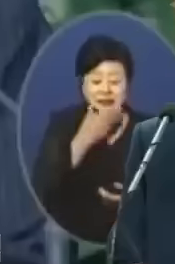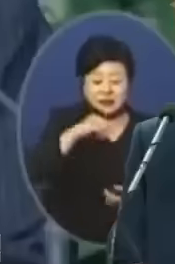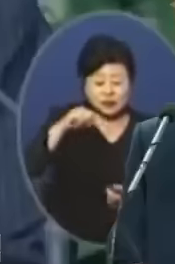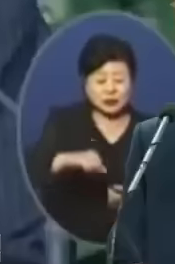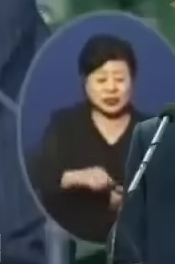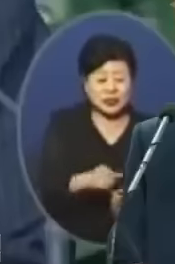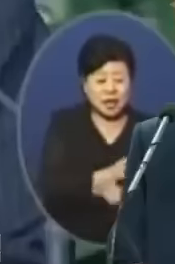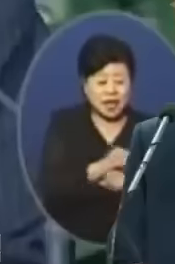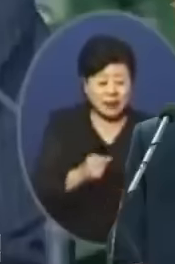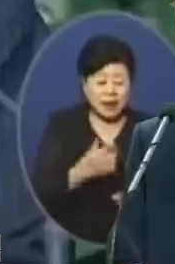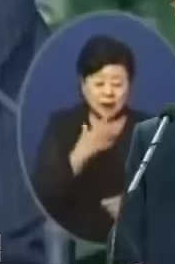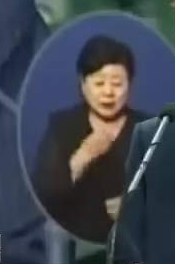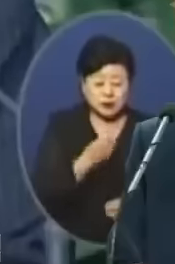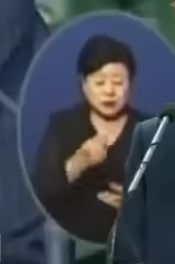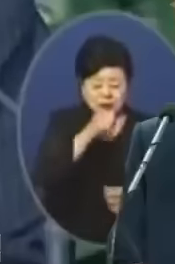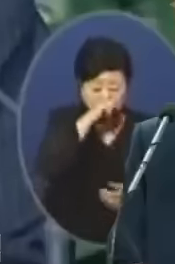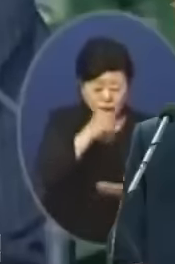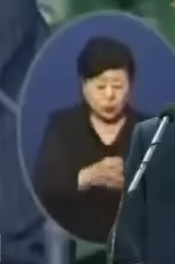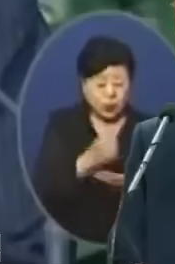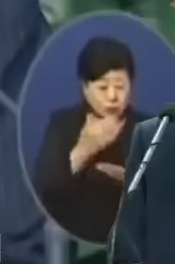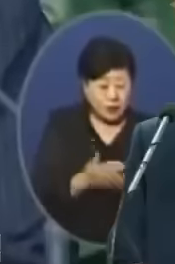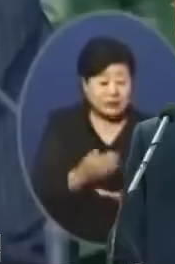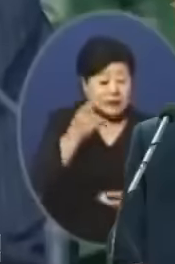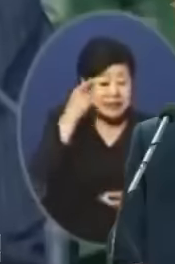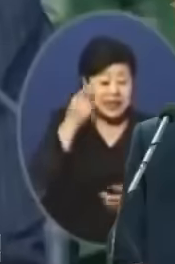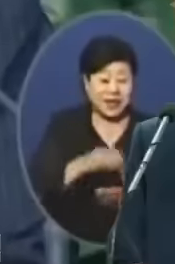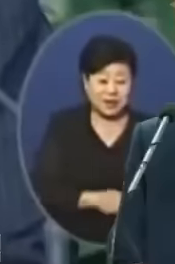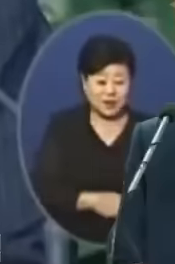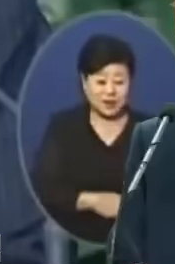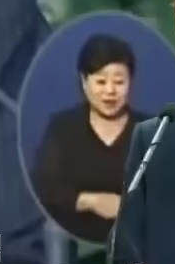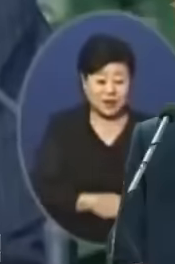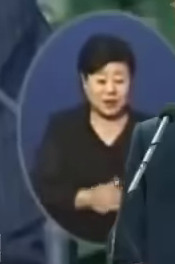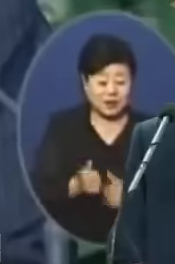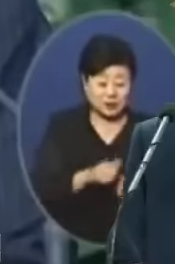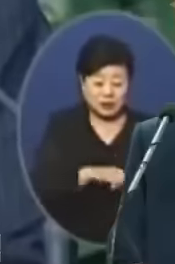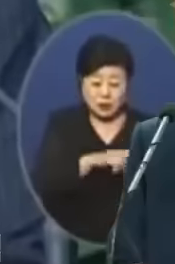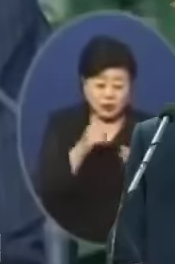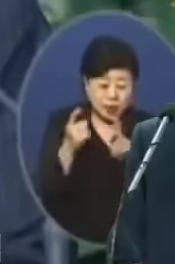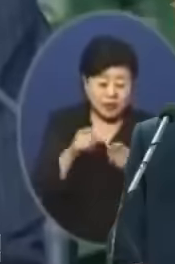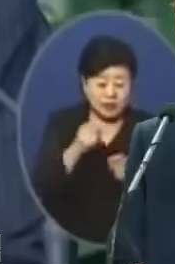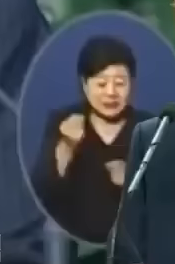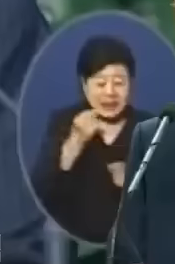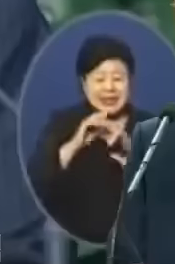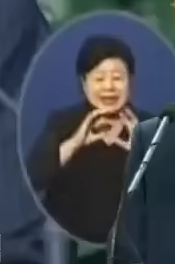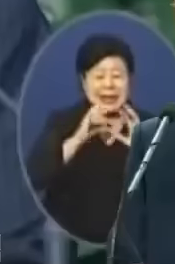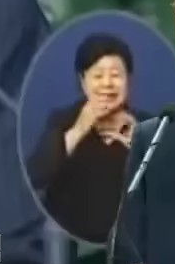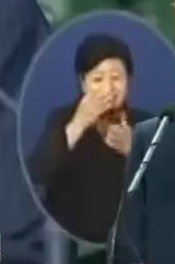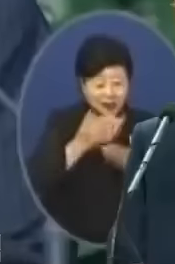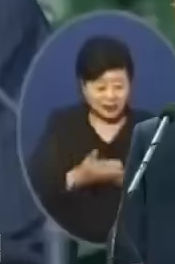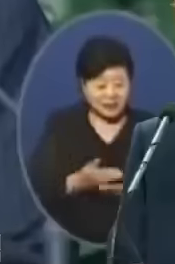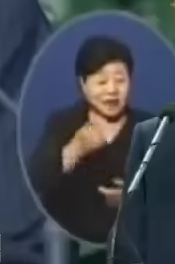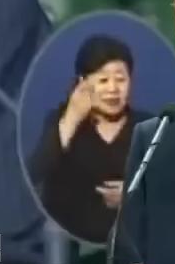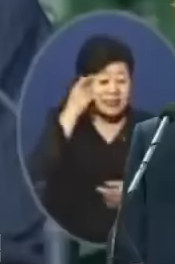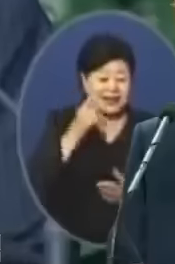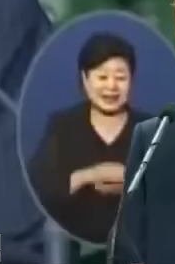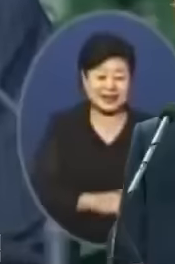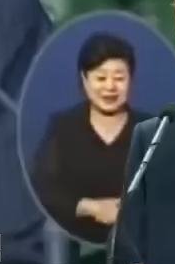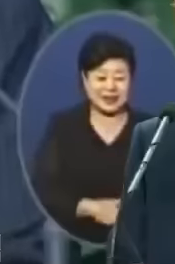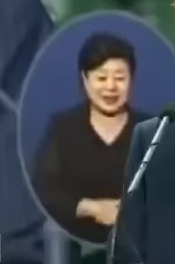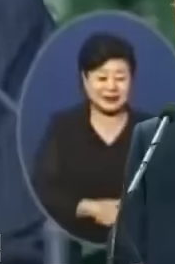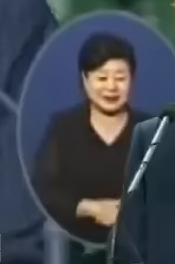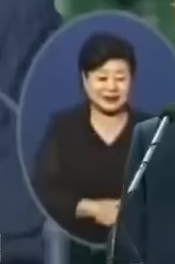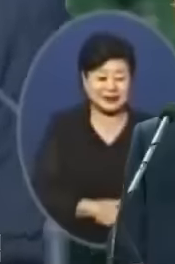저주에서 해방되고 아브라함의 복과 형통을 받은 것을 생각하고 죽었다가 부활 영생 천국을 얻은 것을 생각해야 되는